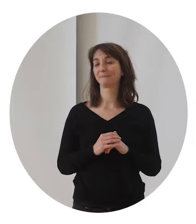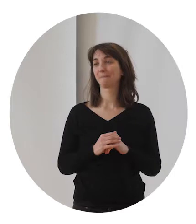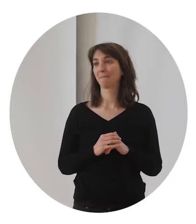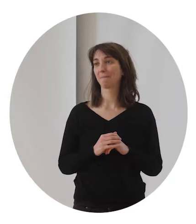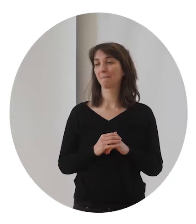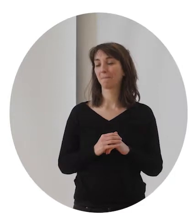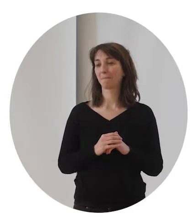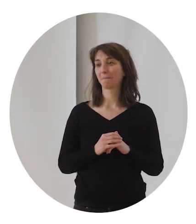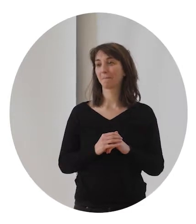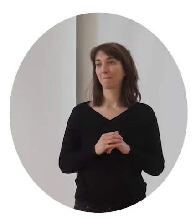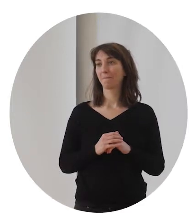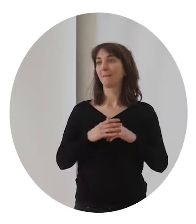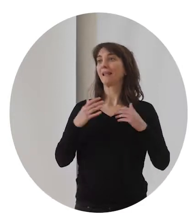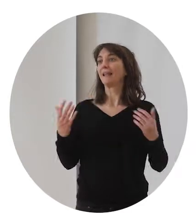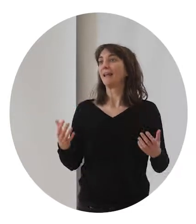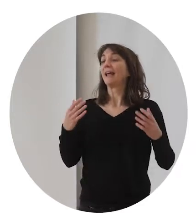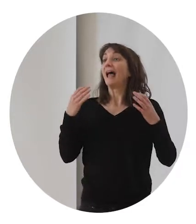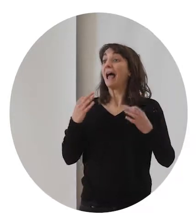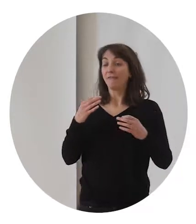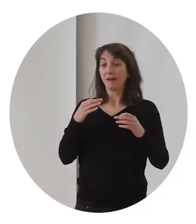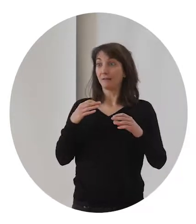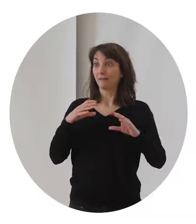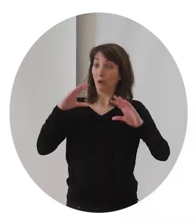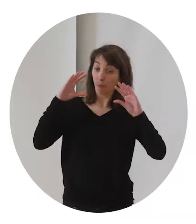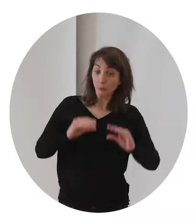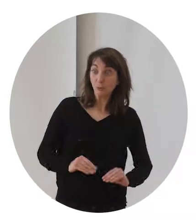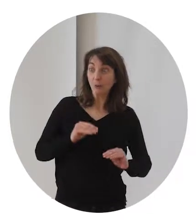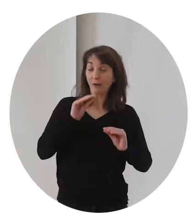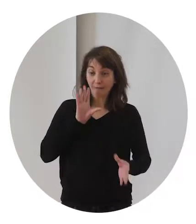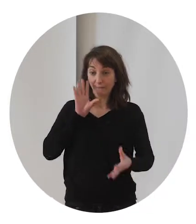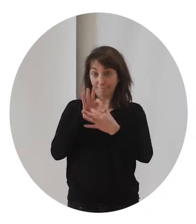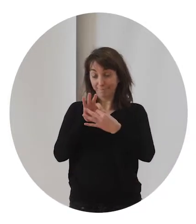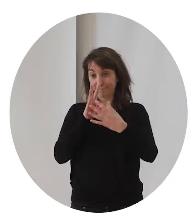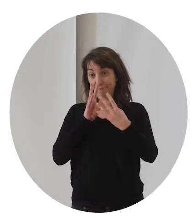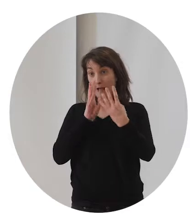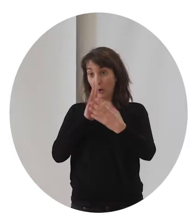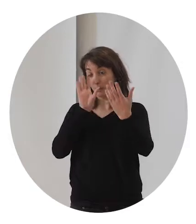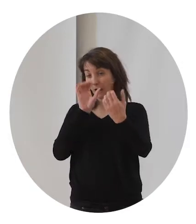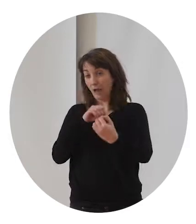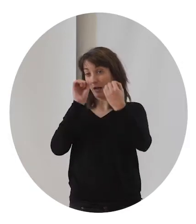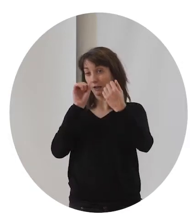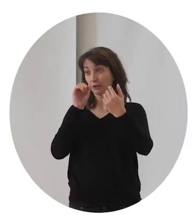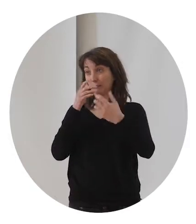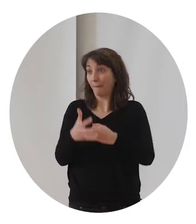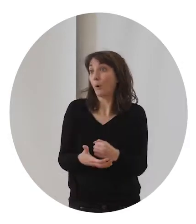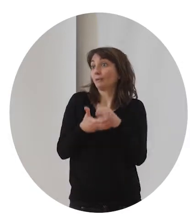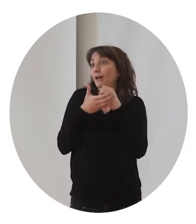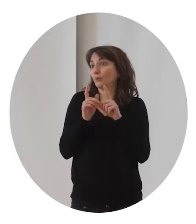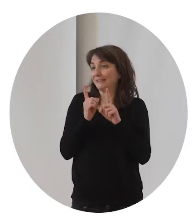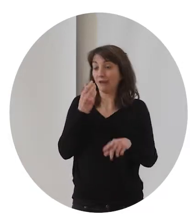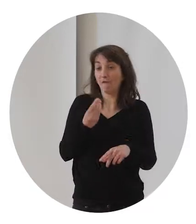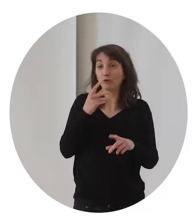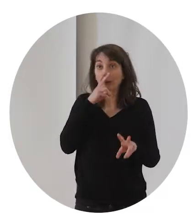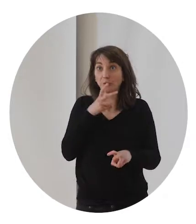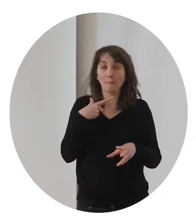Donc ensuite, au niveau posture, accordage et portage, donc on a vu à quel point la posture était importante chez ces enfants qui sont en